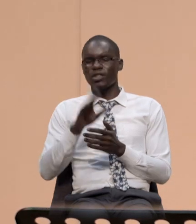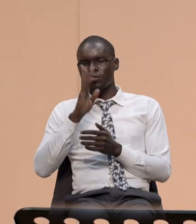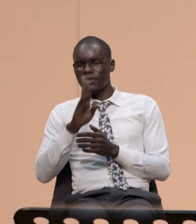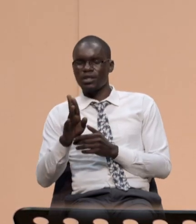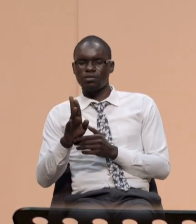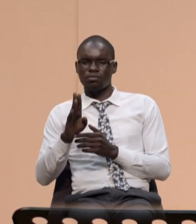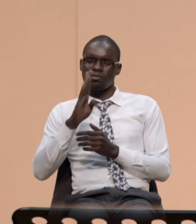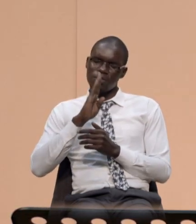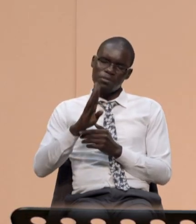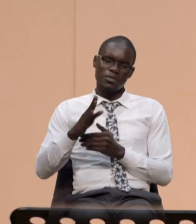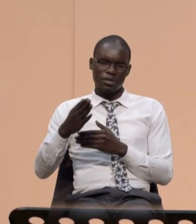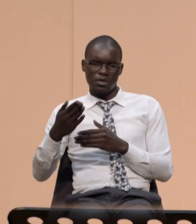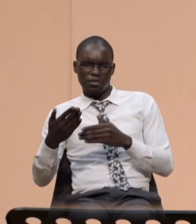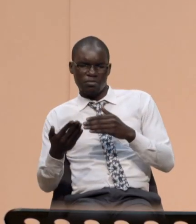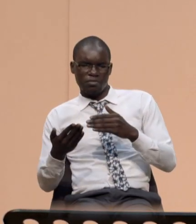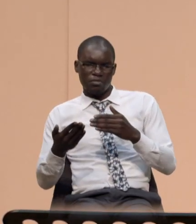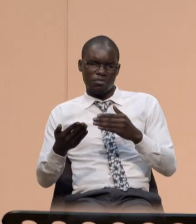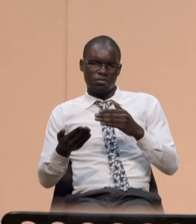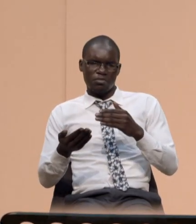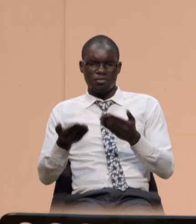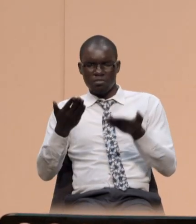flexible. Have a double mind.